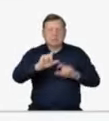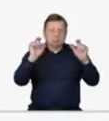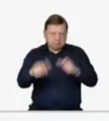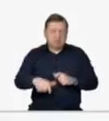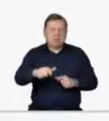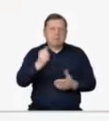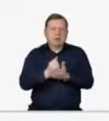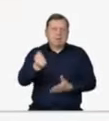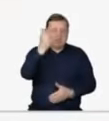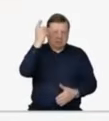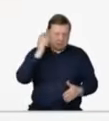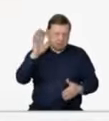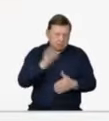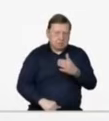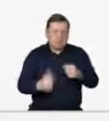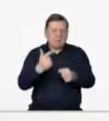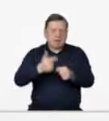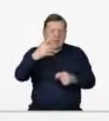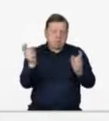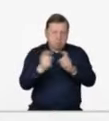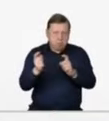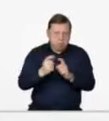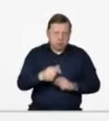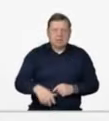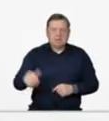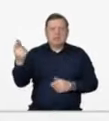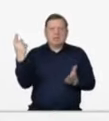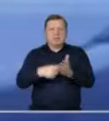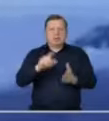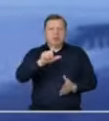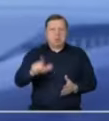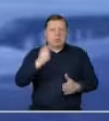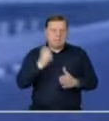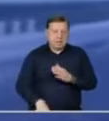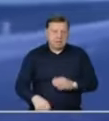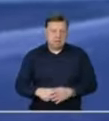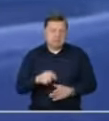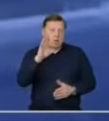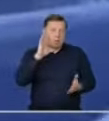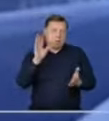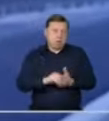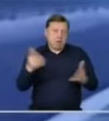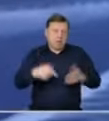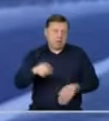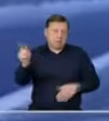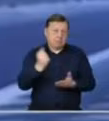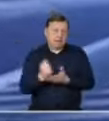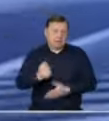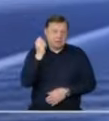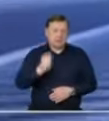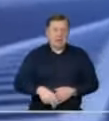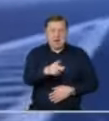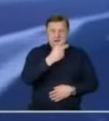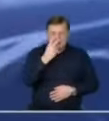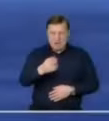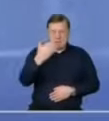powędrowało 25 punktów karnych, otrzymał także ponad 1000 złotowy mandat. Czeka go powtórny egzamin na prawo jazdy. Kierowca widział jadące za nim